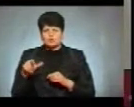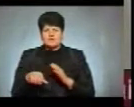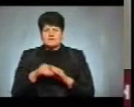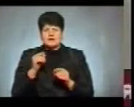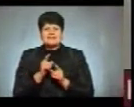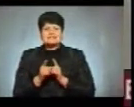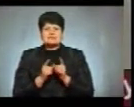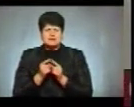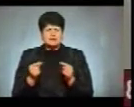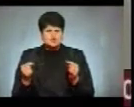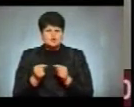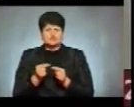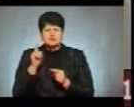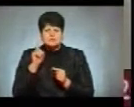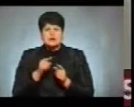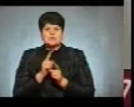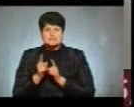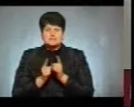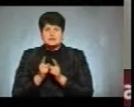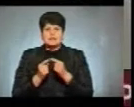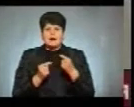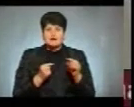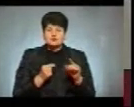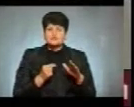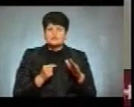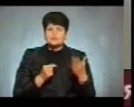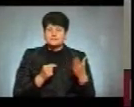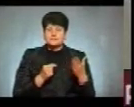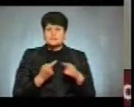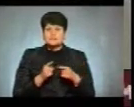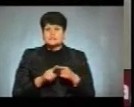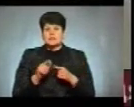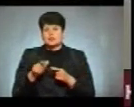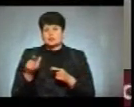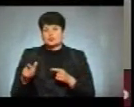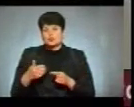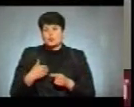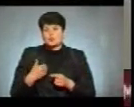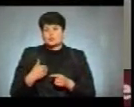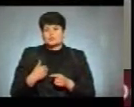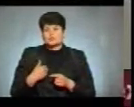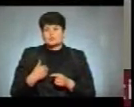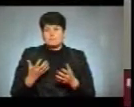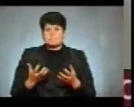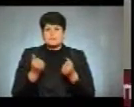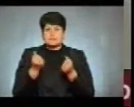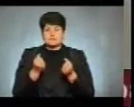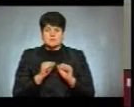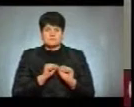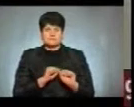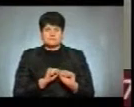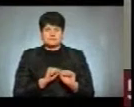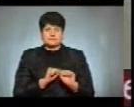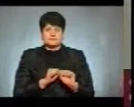зміни, чітко визначені зміни, а іншого боку, це, скажімо, люди хочуть, значить, підтримки безпеки.